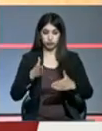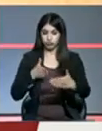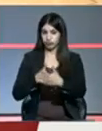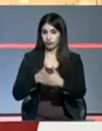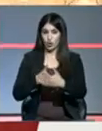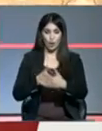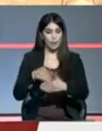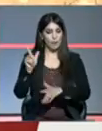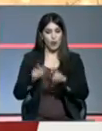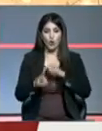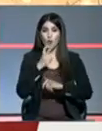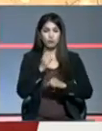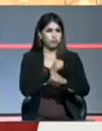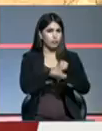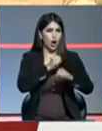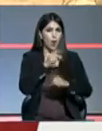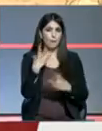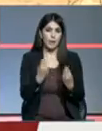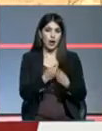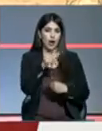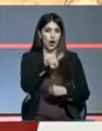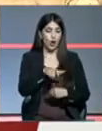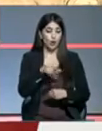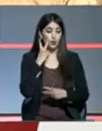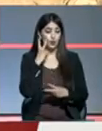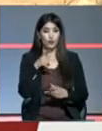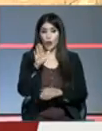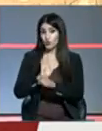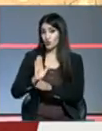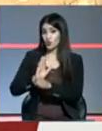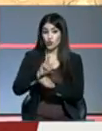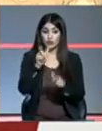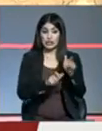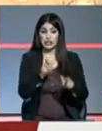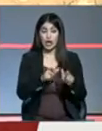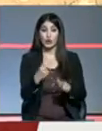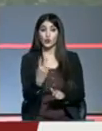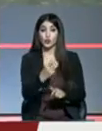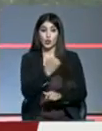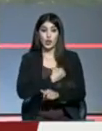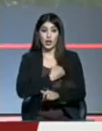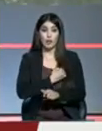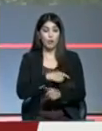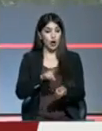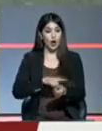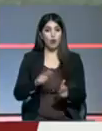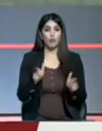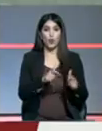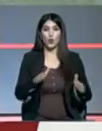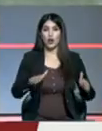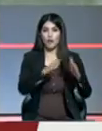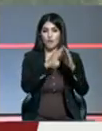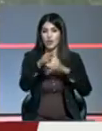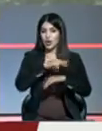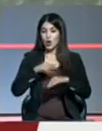وبيرو عنده حزب شهود عيان اكدوا ان الارهابيين كانوا متحصنين بودي ان حماده